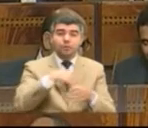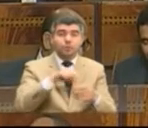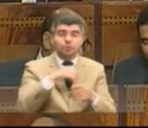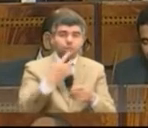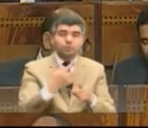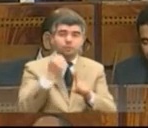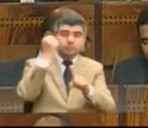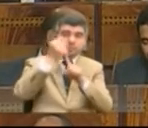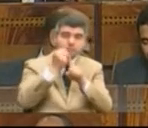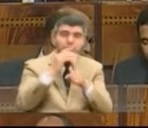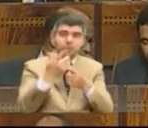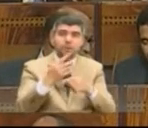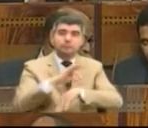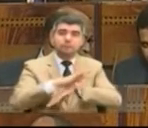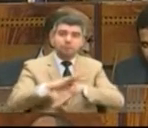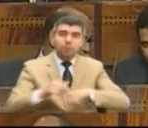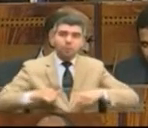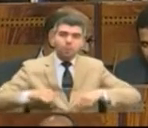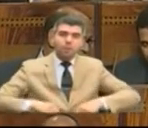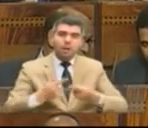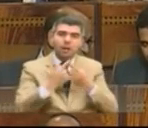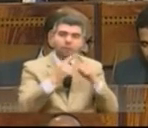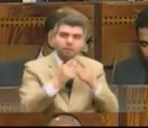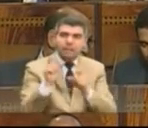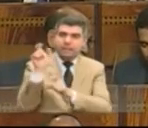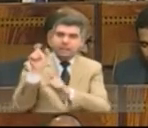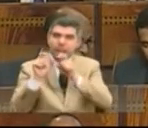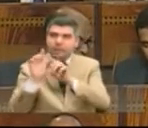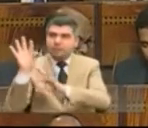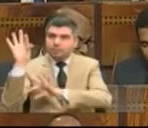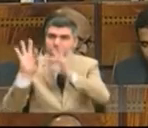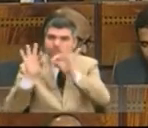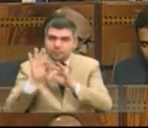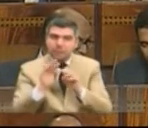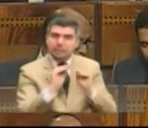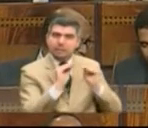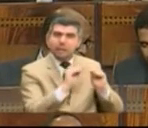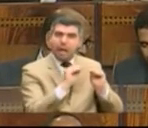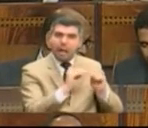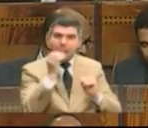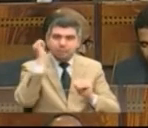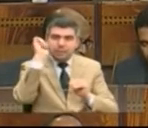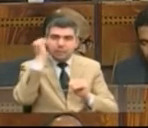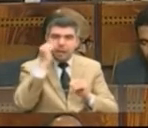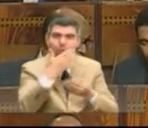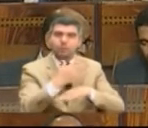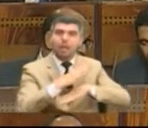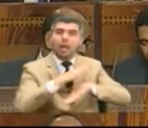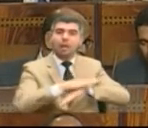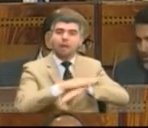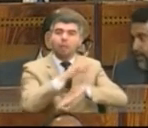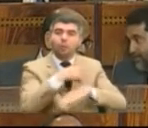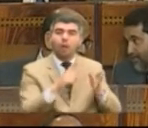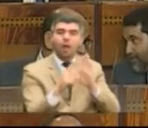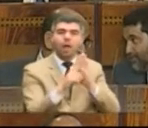إصلاح الإدارة بخصوص من رأس مال البشري وإرساء مبادئ الحكمة الجيدة لهذا الميثاق، هو اللي غيحدد هذه